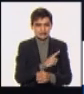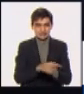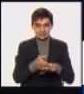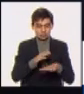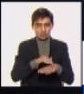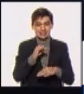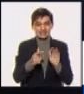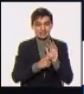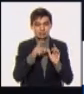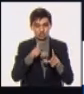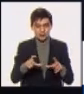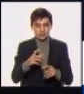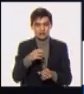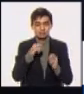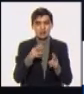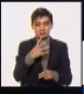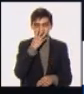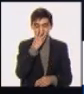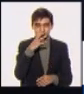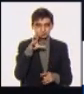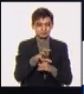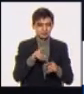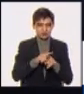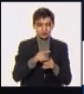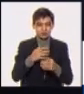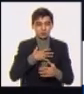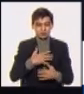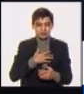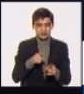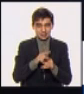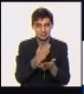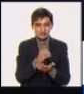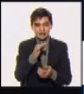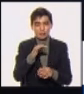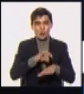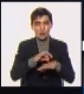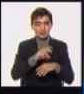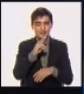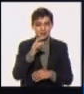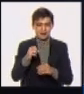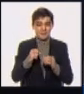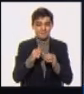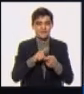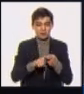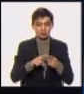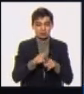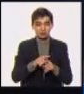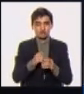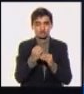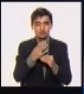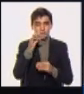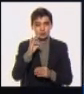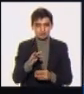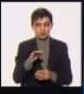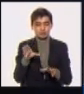7 пациентов подключены к искусственной вентиляции легких из всех заболевших коронавирусом 14 процентов состояние средней степени